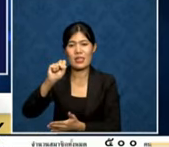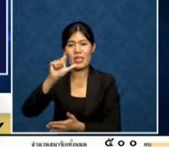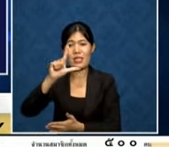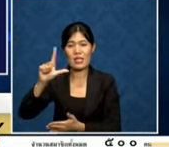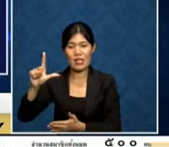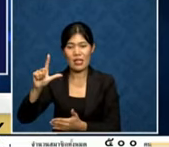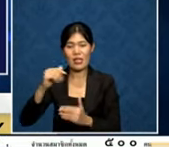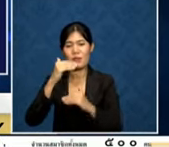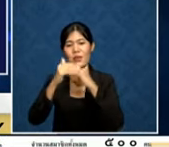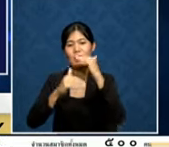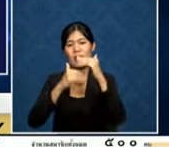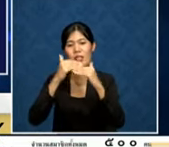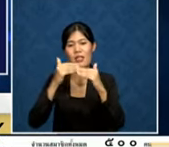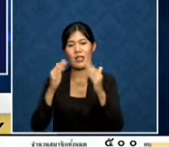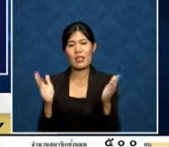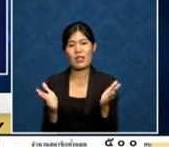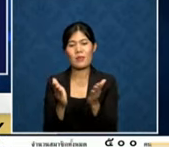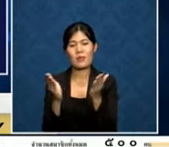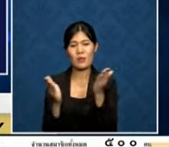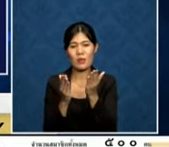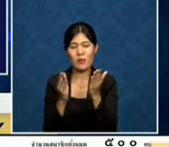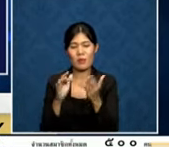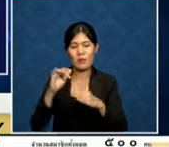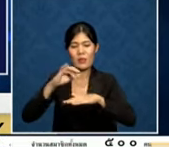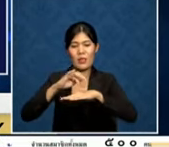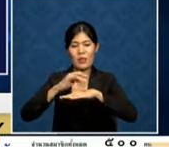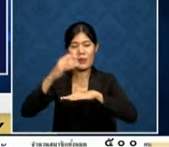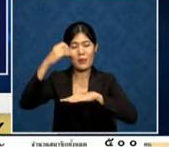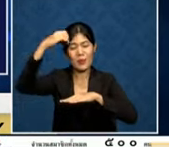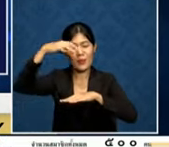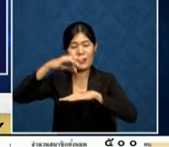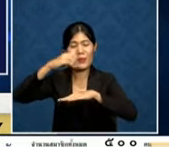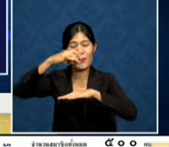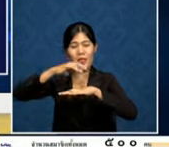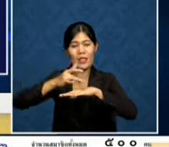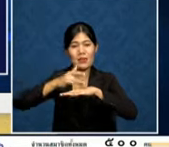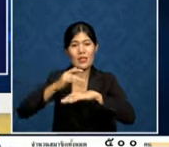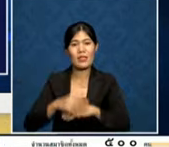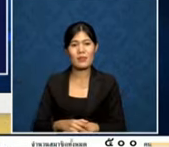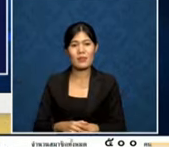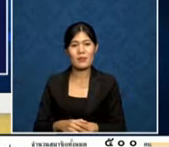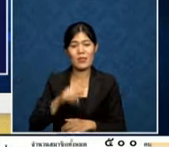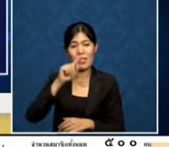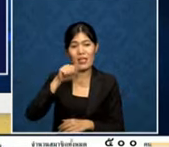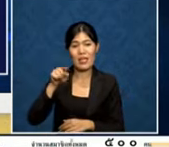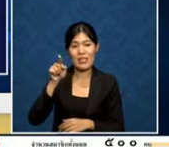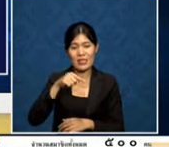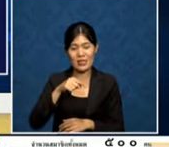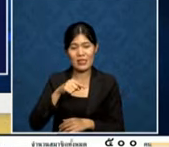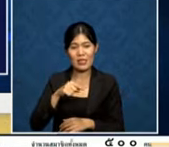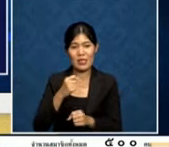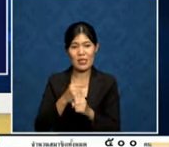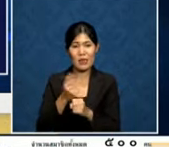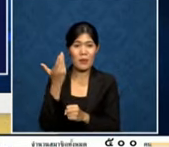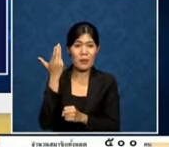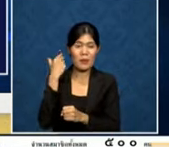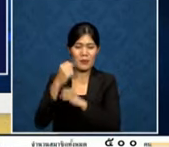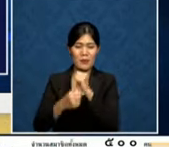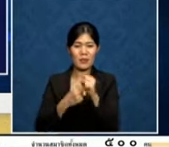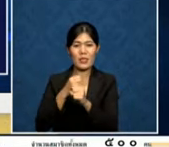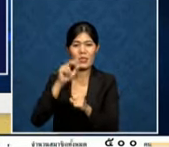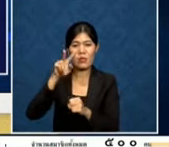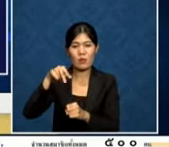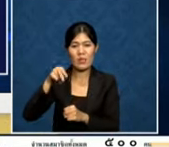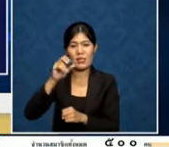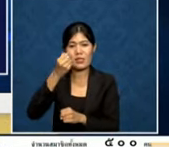ในการอัปเกรดโโครงสร้างพื้นฐานเพื่อรองรับพลังงานสะอาดที่จะโตขึ้นในอนาคตหรืออังกฤษครับทำมาตั้งแต่ปี 2019ครับ